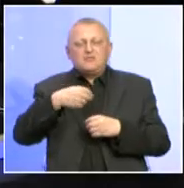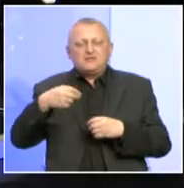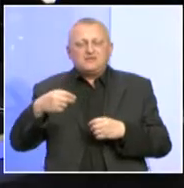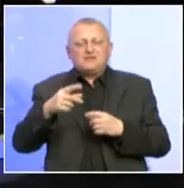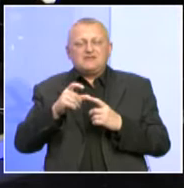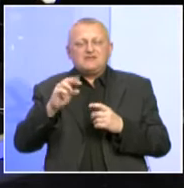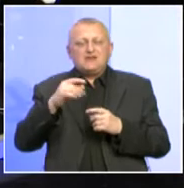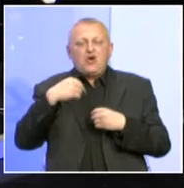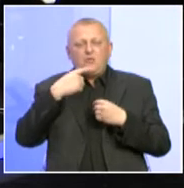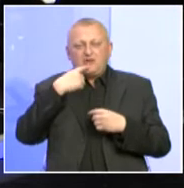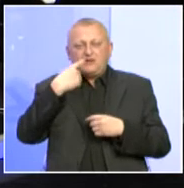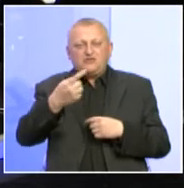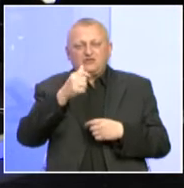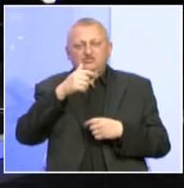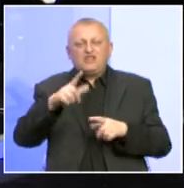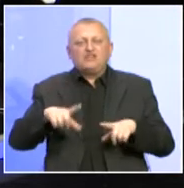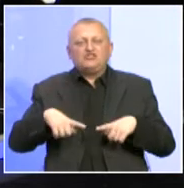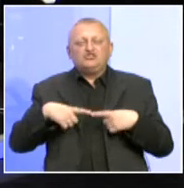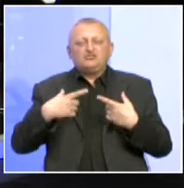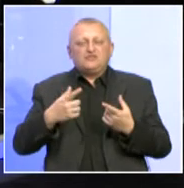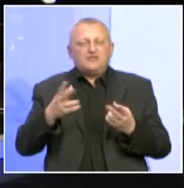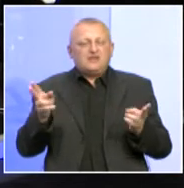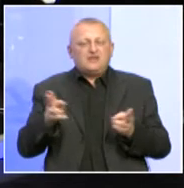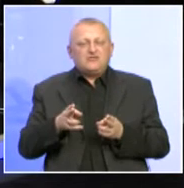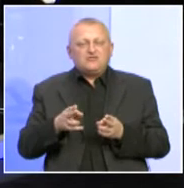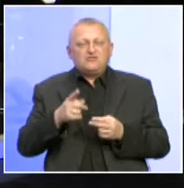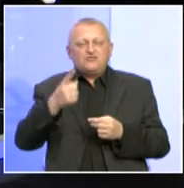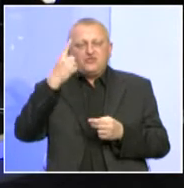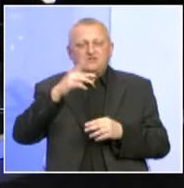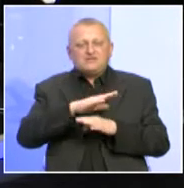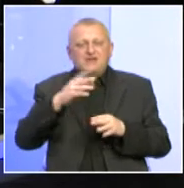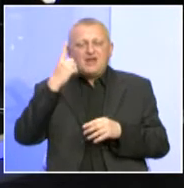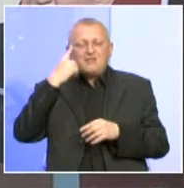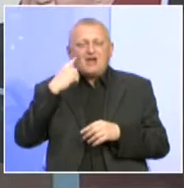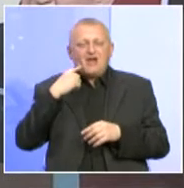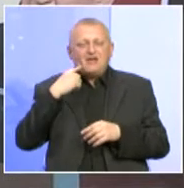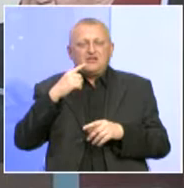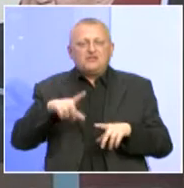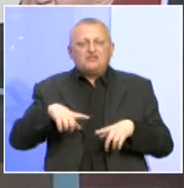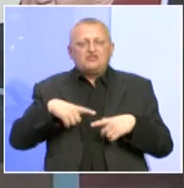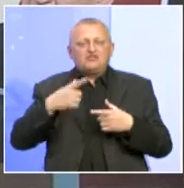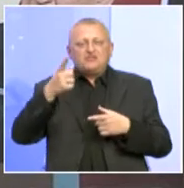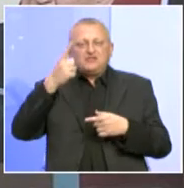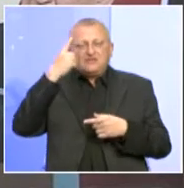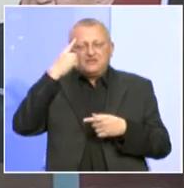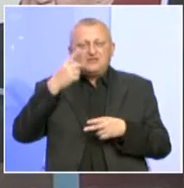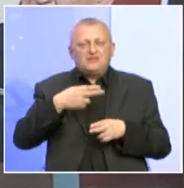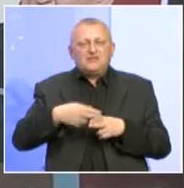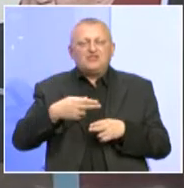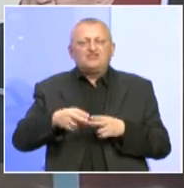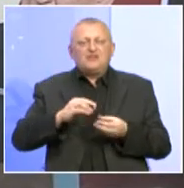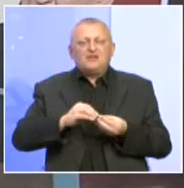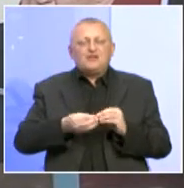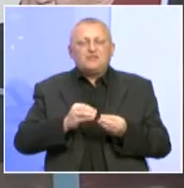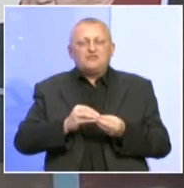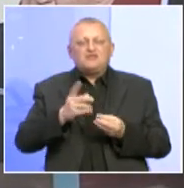Popper, je rekao šta je to život? Vrlo jednostavno, a to zna svaka majka. Život to znači, to je rješavanje problema.